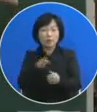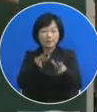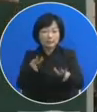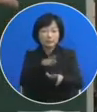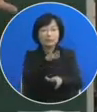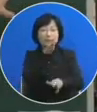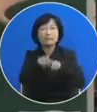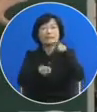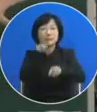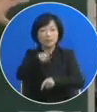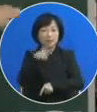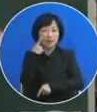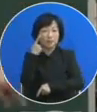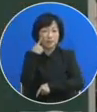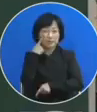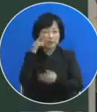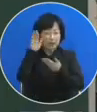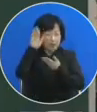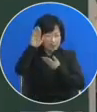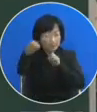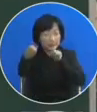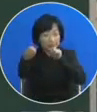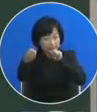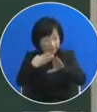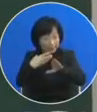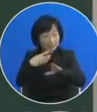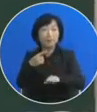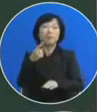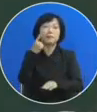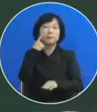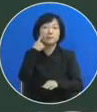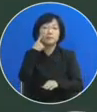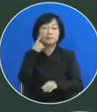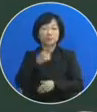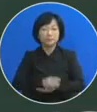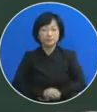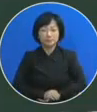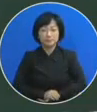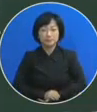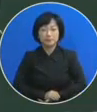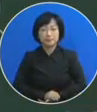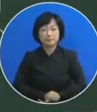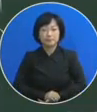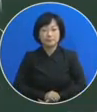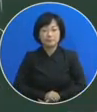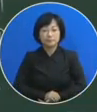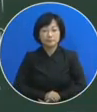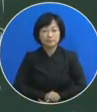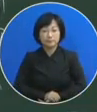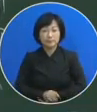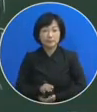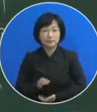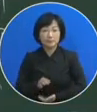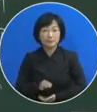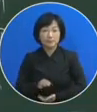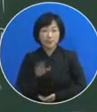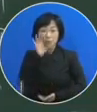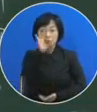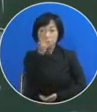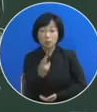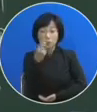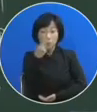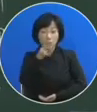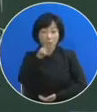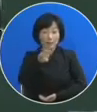어떤 일이 일어나는지. And see what happens. 한번 여러분이 이 요단 앞에 섰을 때 하나님이 갈았다. It was